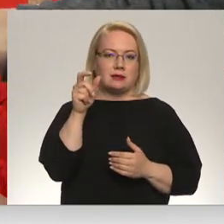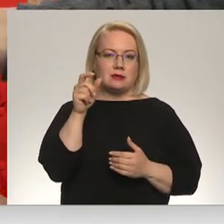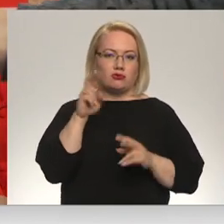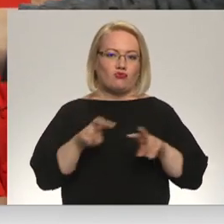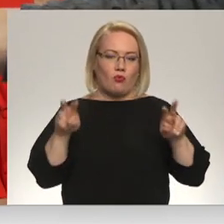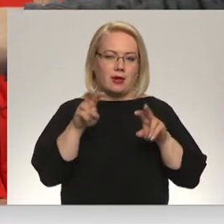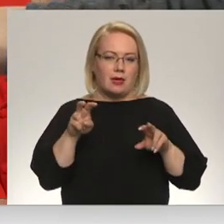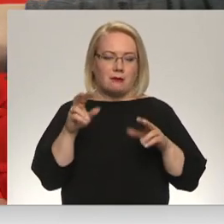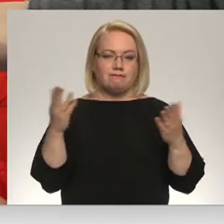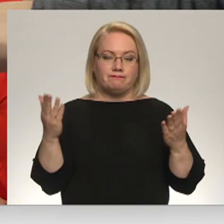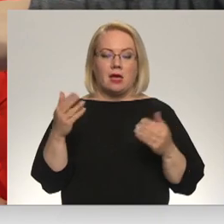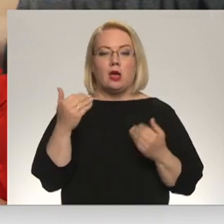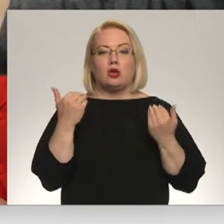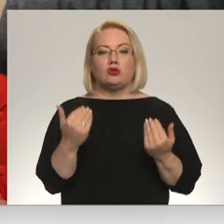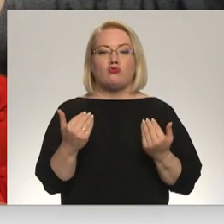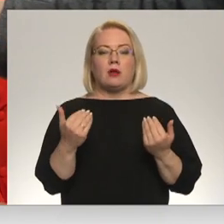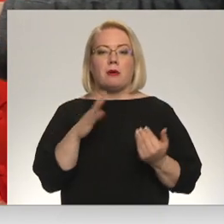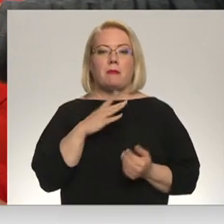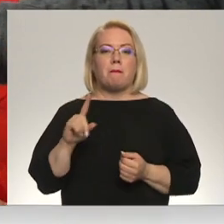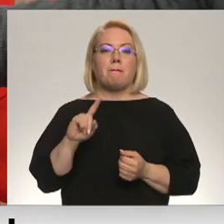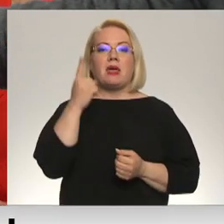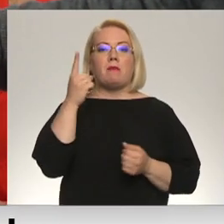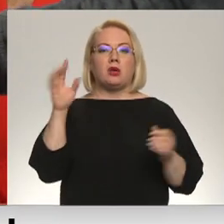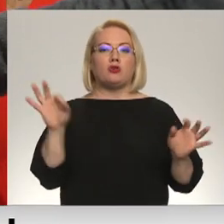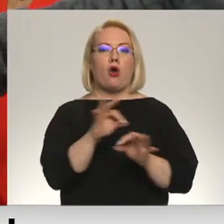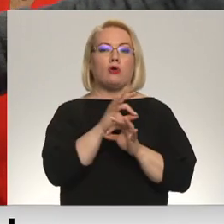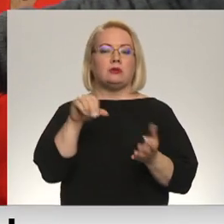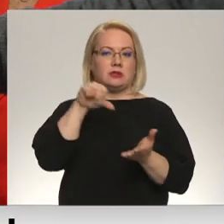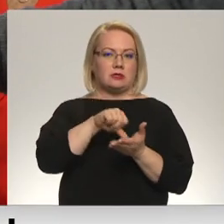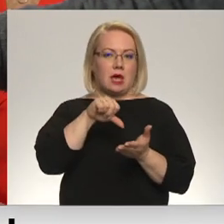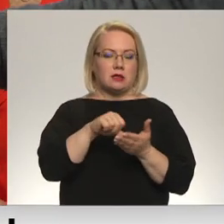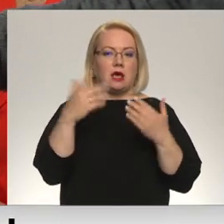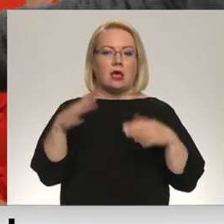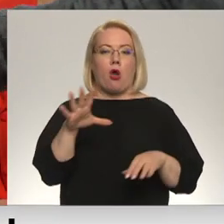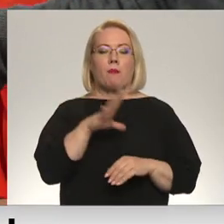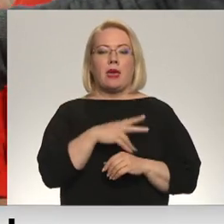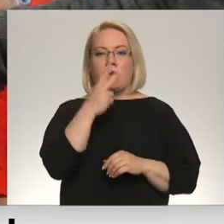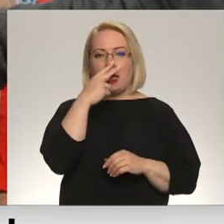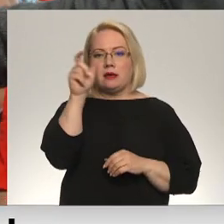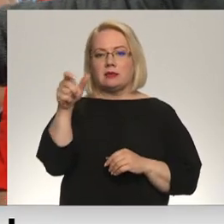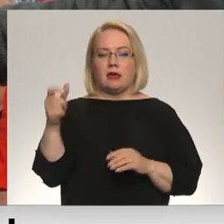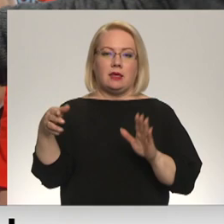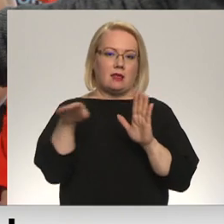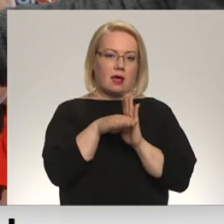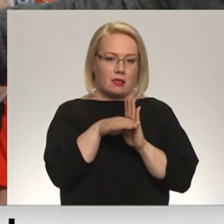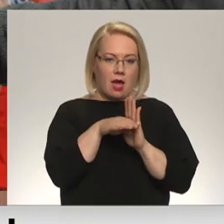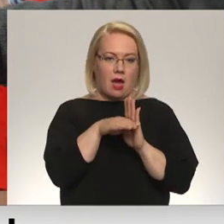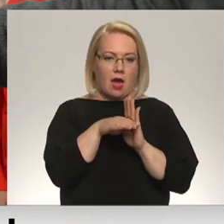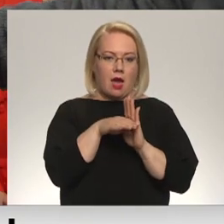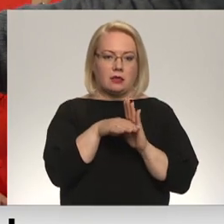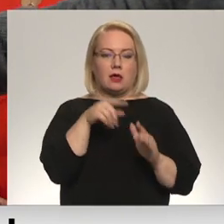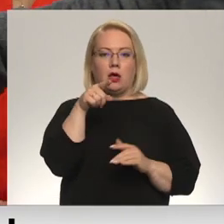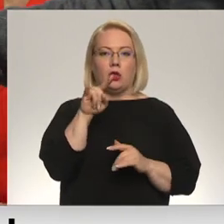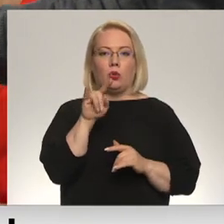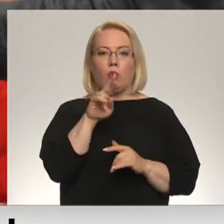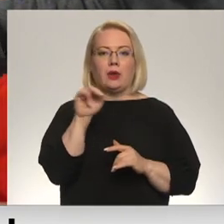Un šodien tagad bija pirmais koncerts, ja to tā varētu saukt, kur jau bija arī skatītāji. Nu, Turīna saturies,